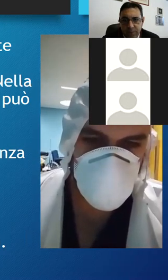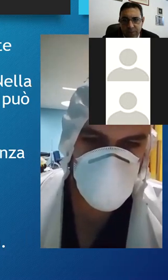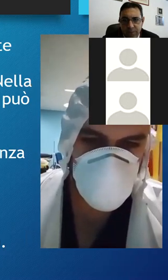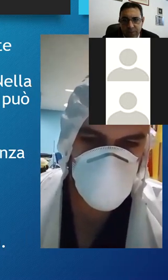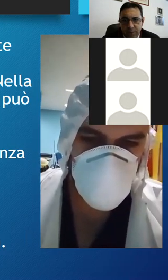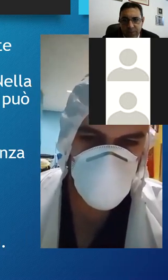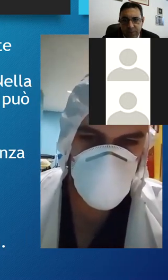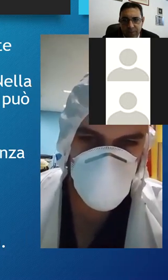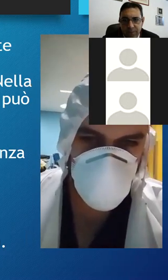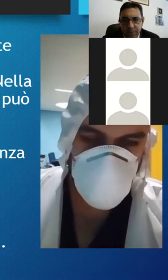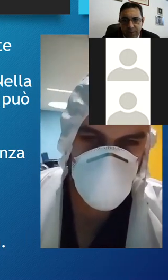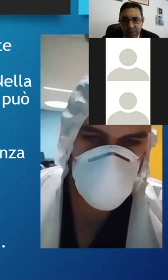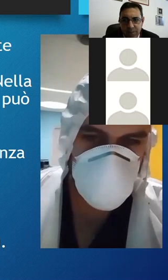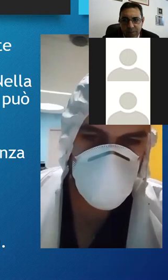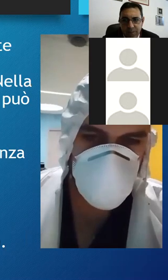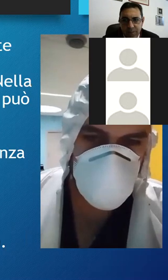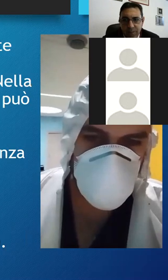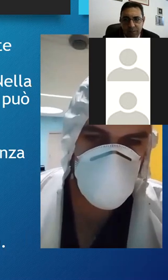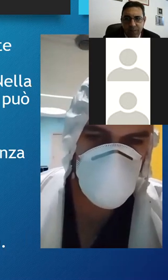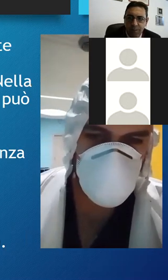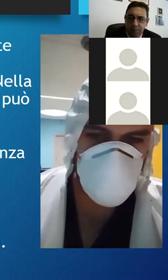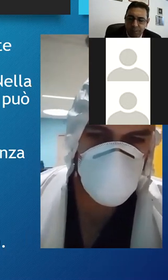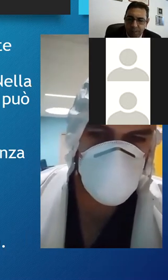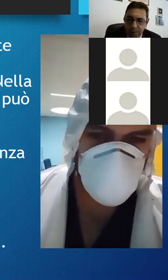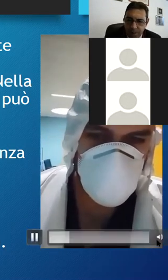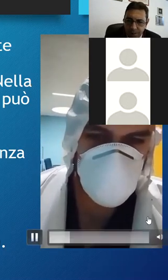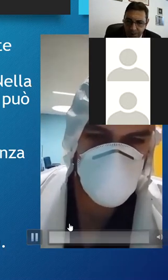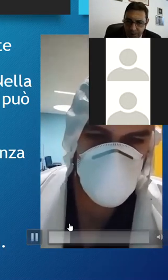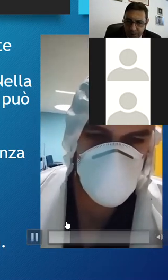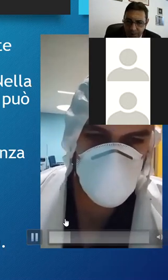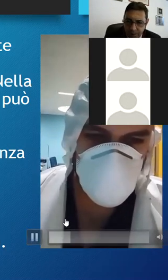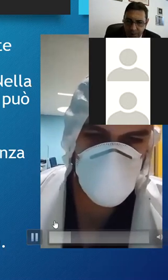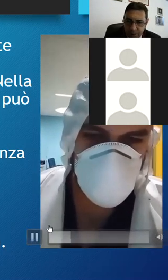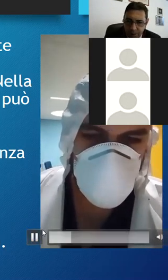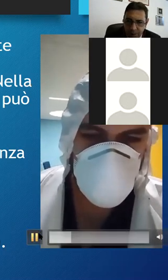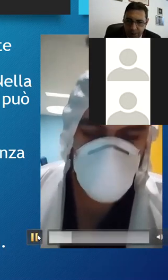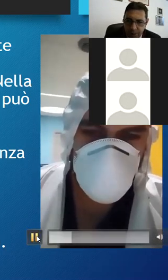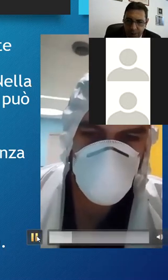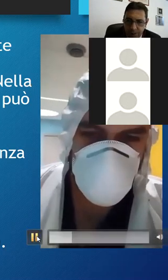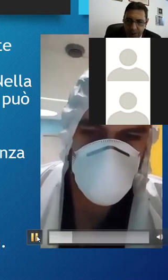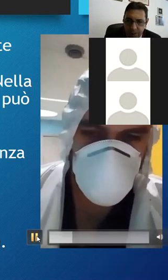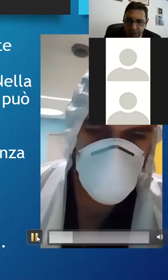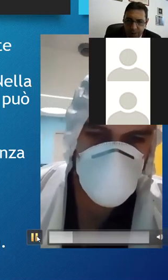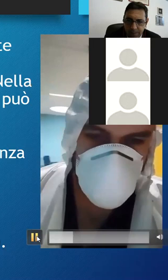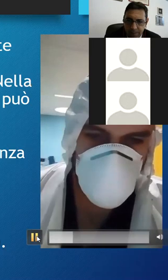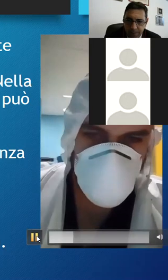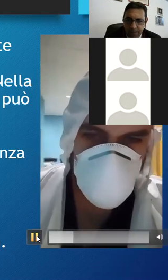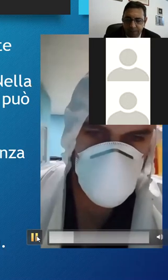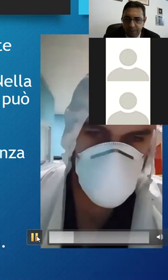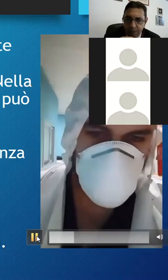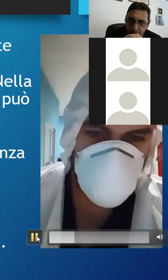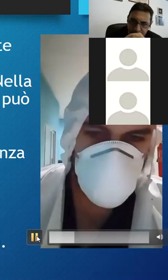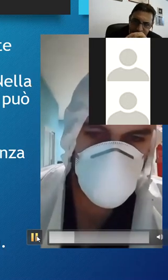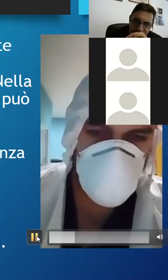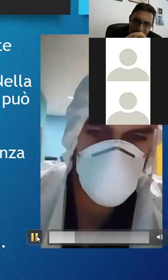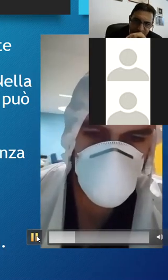eh nostro nosofonio è arrivato un sospetto coronavirus. Allora il paziente sta